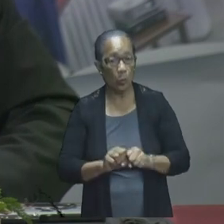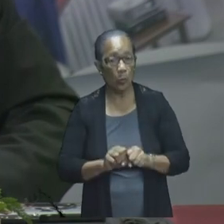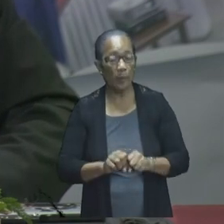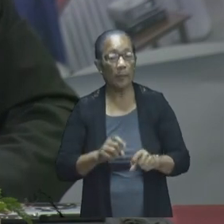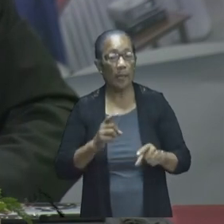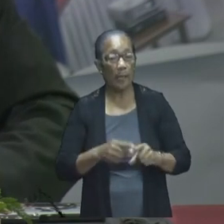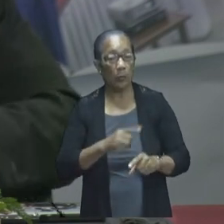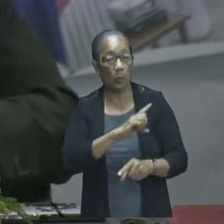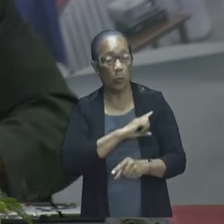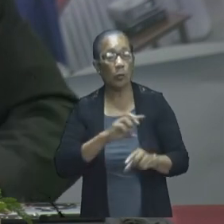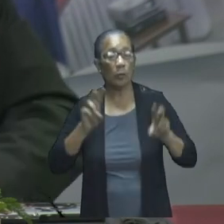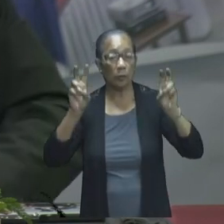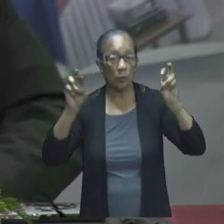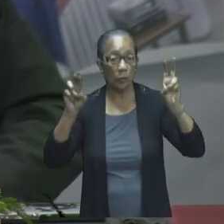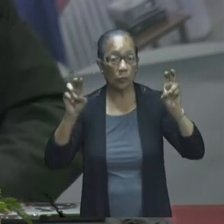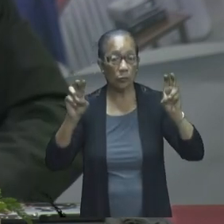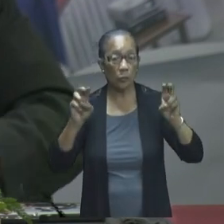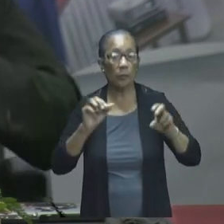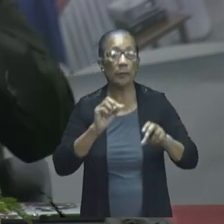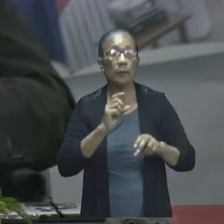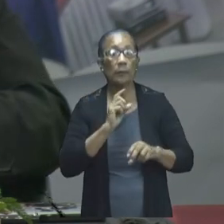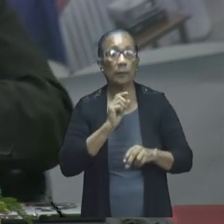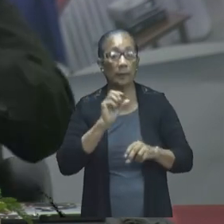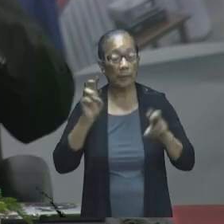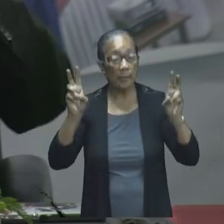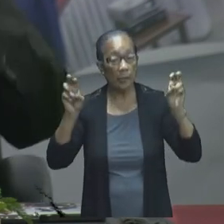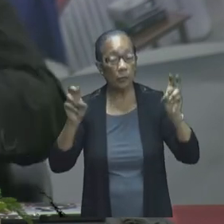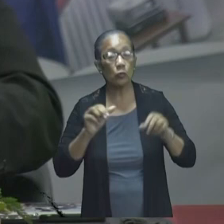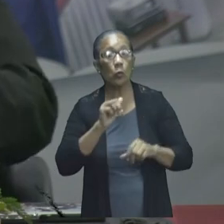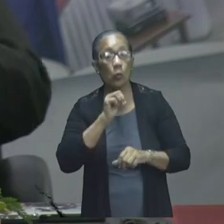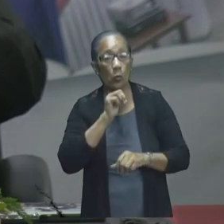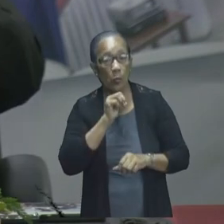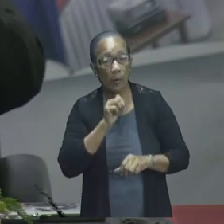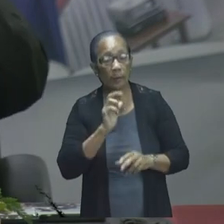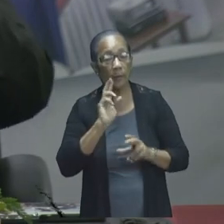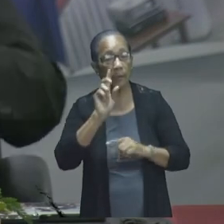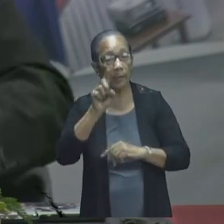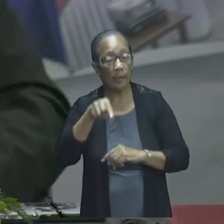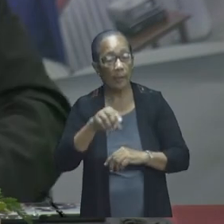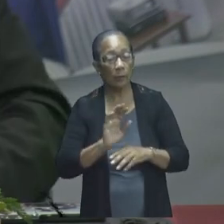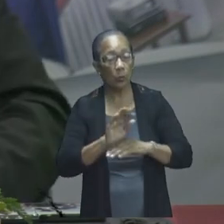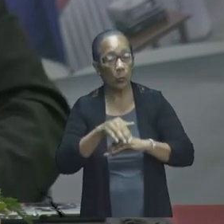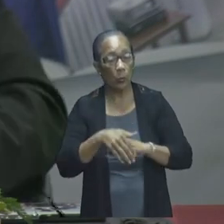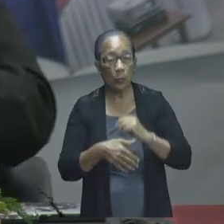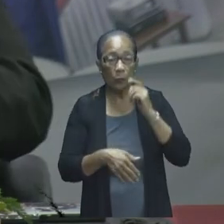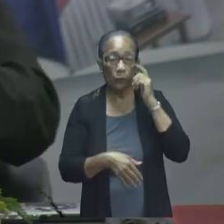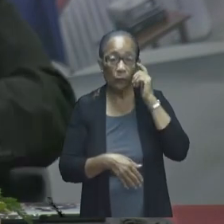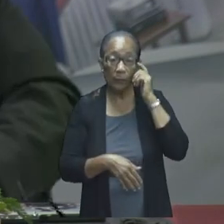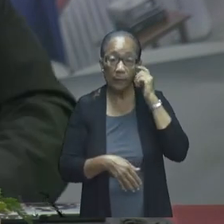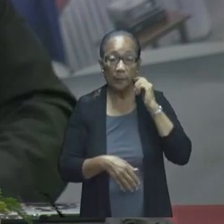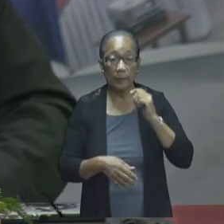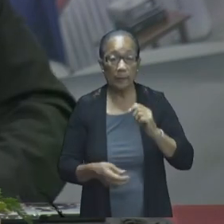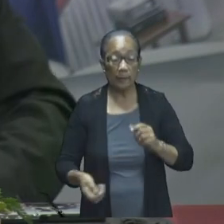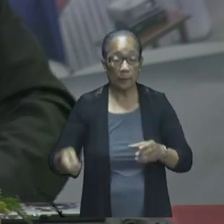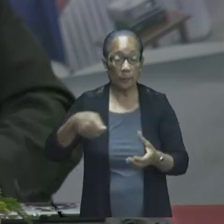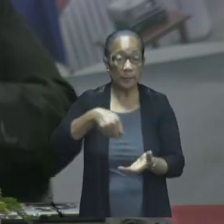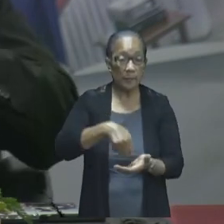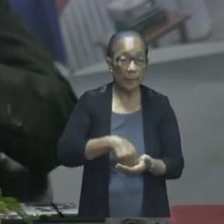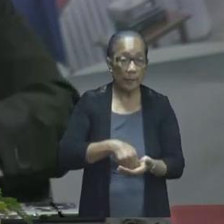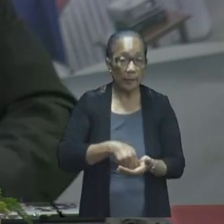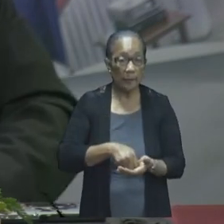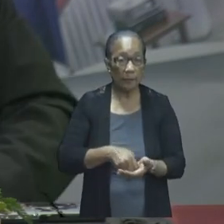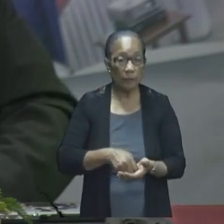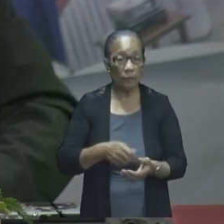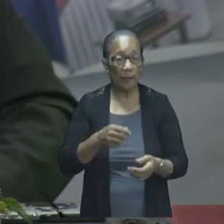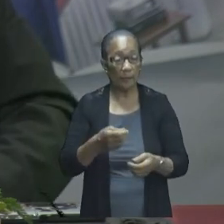shoot wat opgooit laat me dat eerlijk zeggen de is uw wat in feite de besteden van de restant van ras middelen